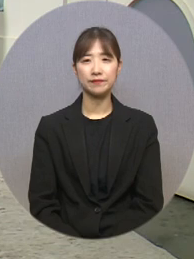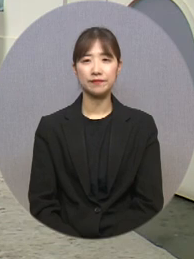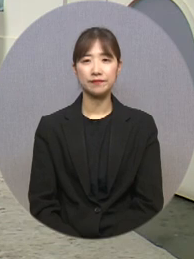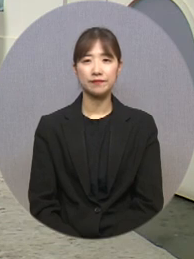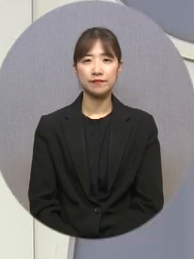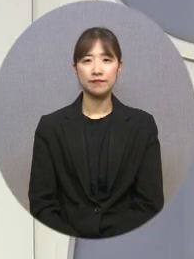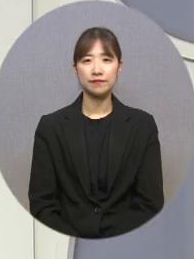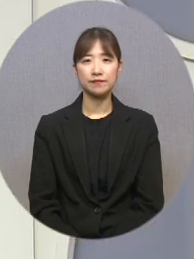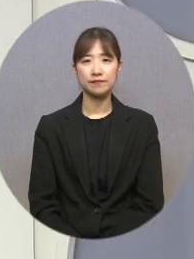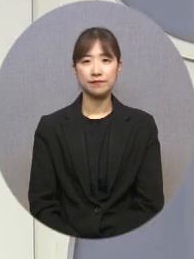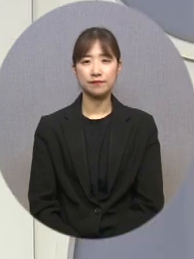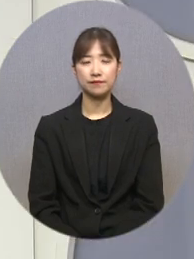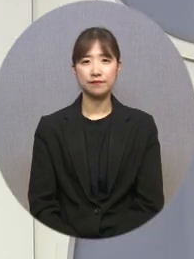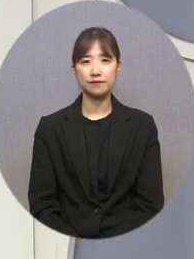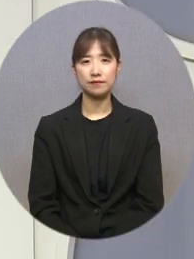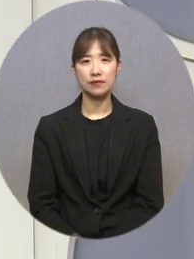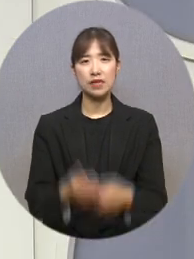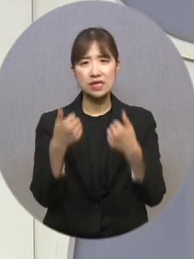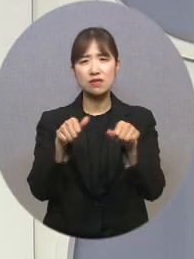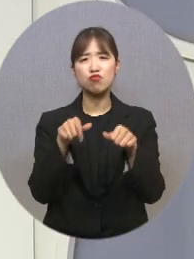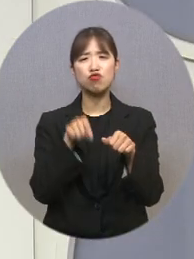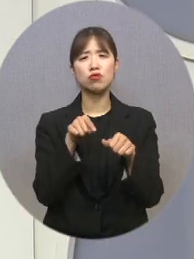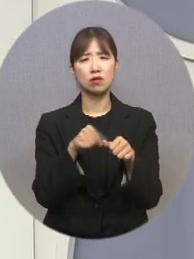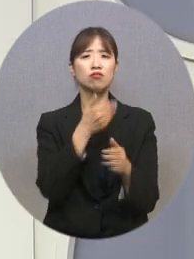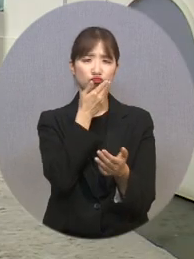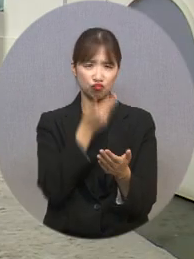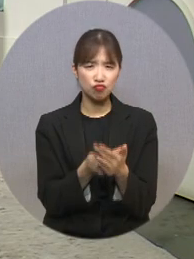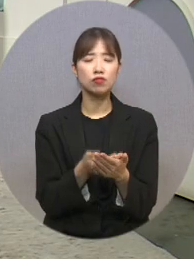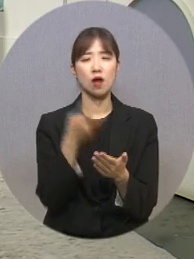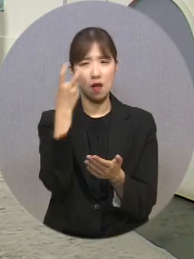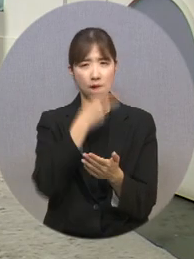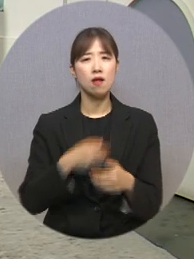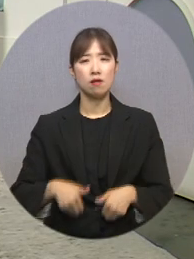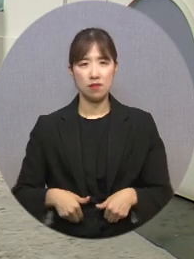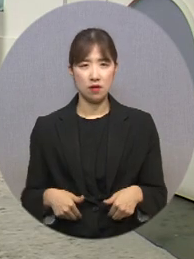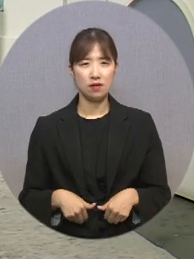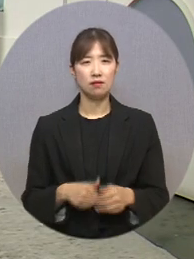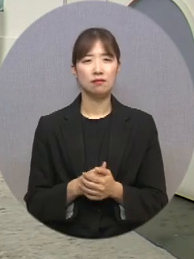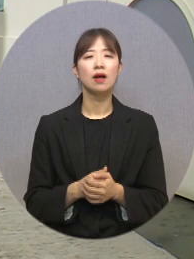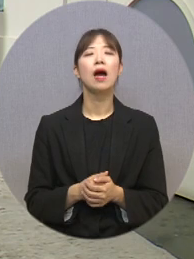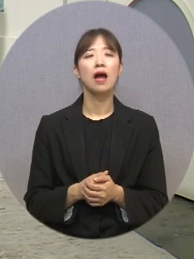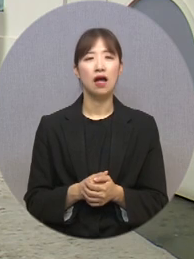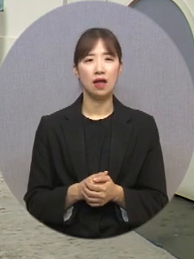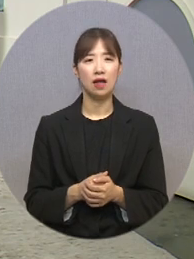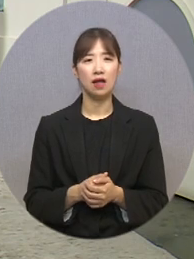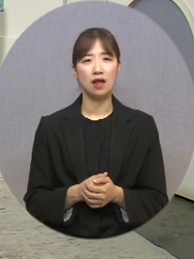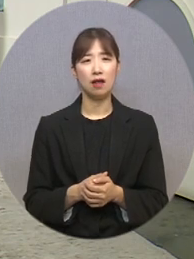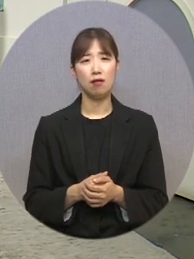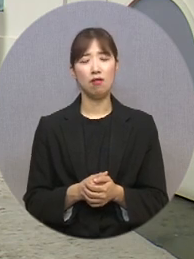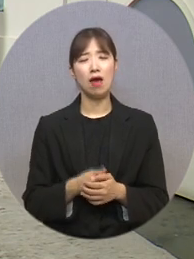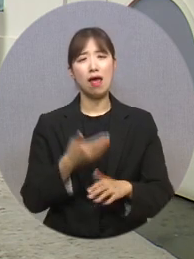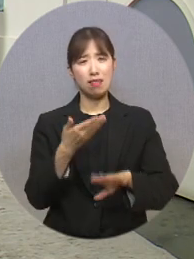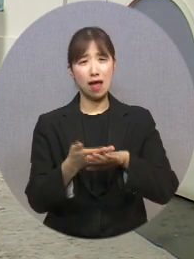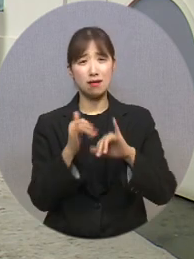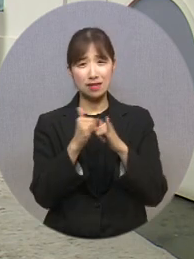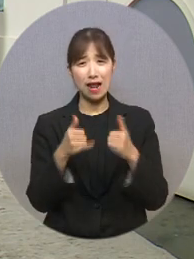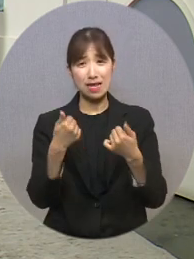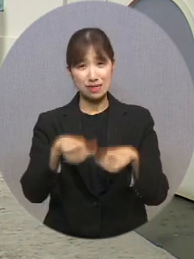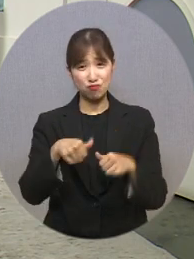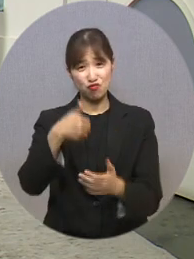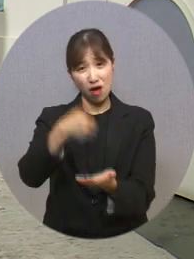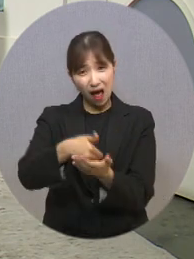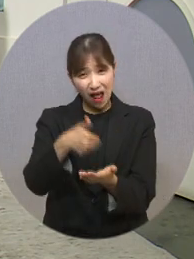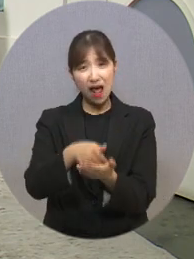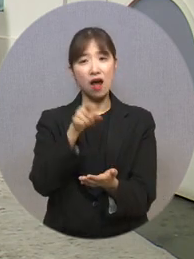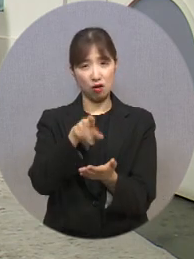네. 그렇군요. 신분증 관리를 되게 잘해야 됩니다. 그러니까 덮어놓고 남의 신분증을 요구할 때도